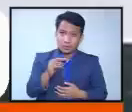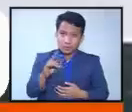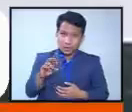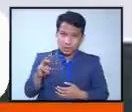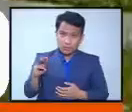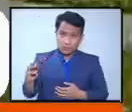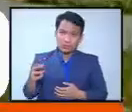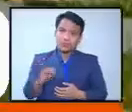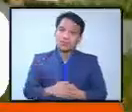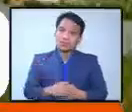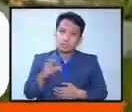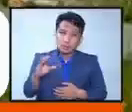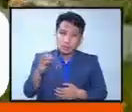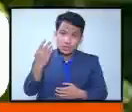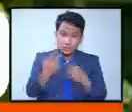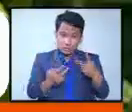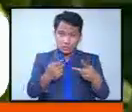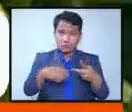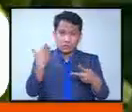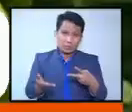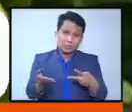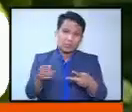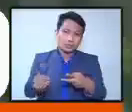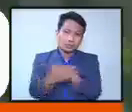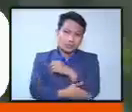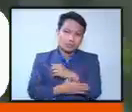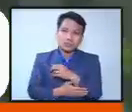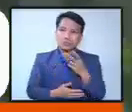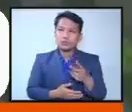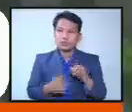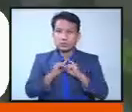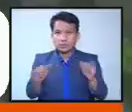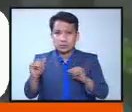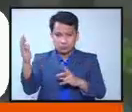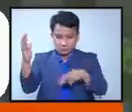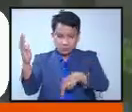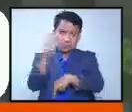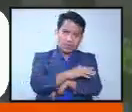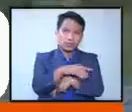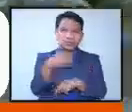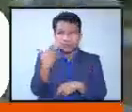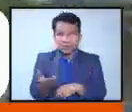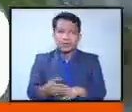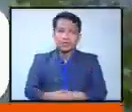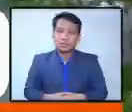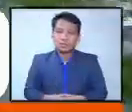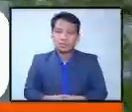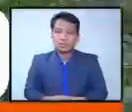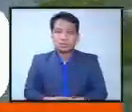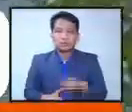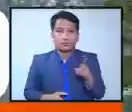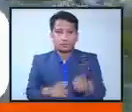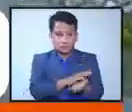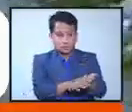Management Council, dalawa ang iniwang patay ni Tisoy sa probinsya. Parehong nabagsakan ng puno ang mga biktima, nang isa'y